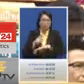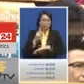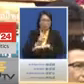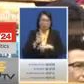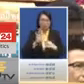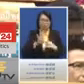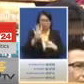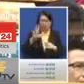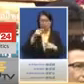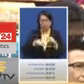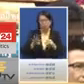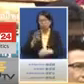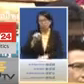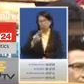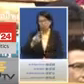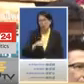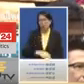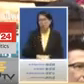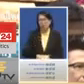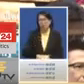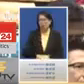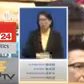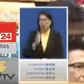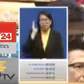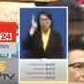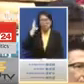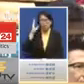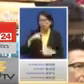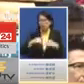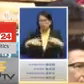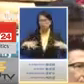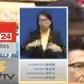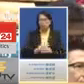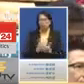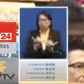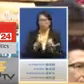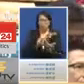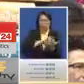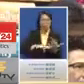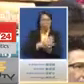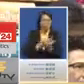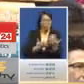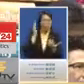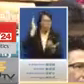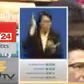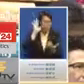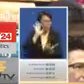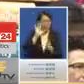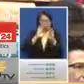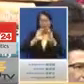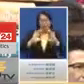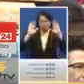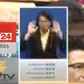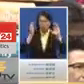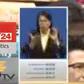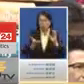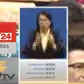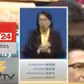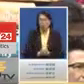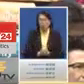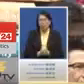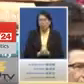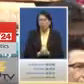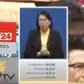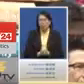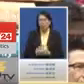43ผู้อภิปรายไม่อยู่ในประเด็นนะคะวันนี้แถลงนโยบายของคณะรัฐมนตรีพูดถึงคส